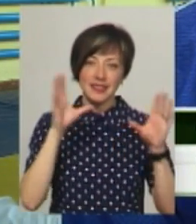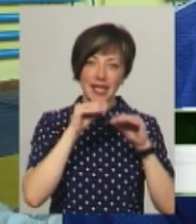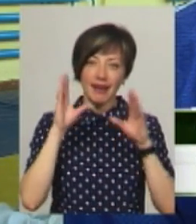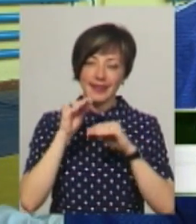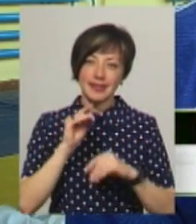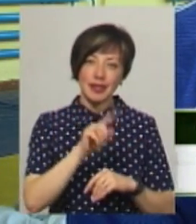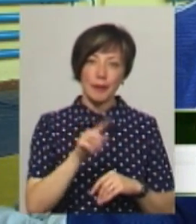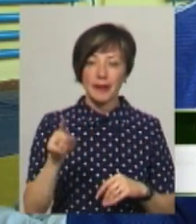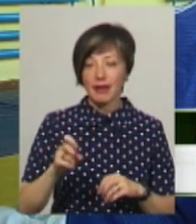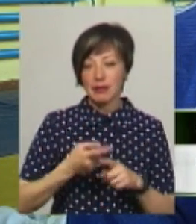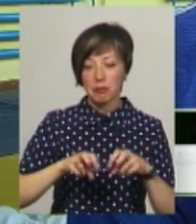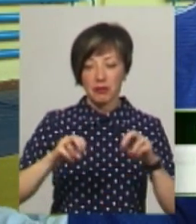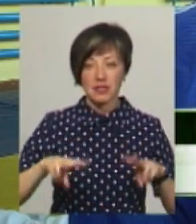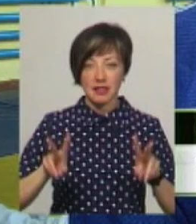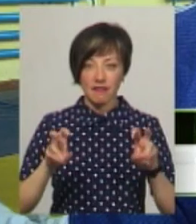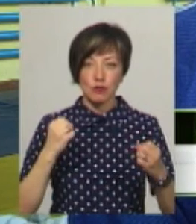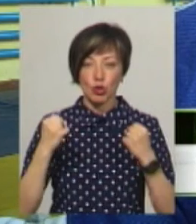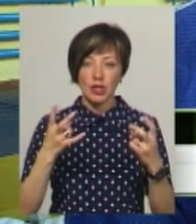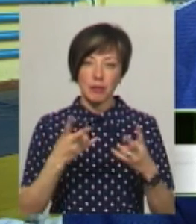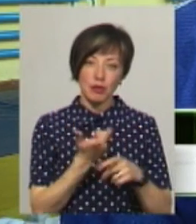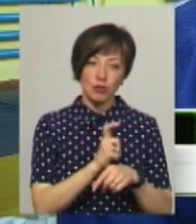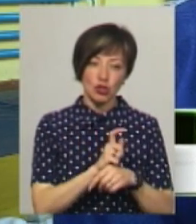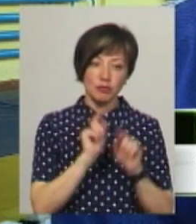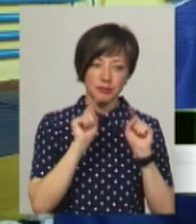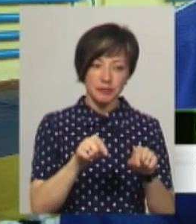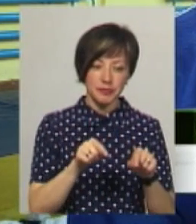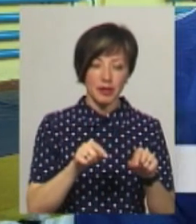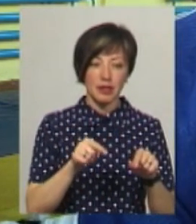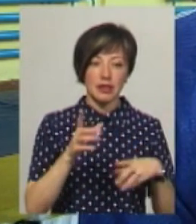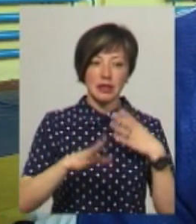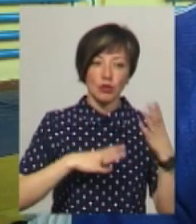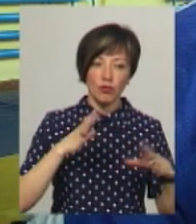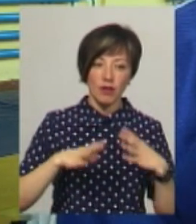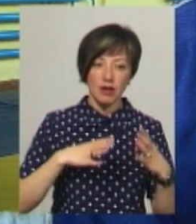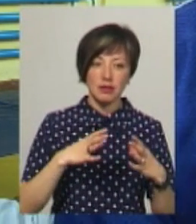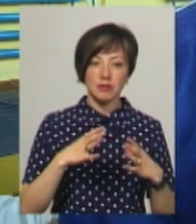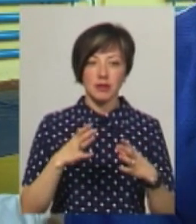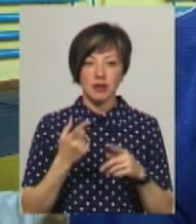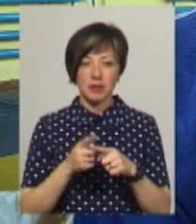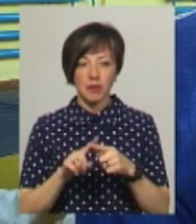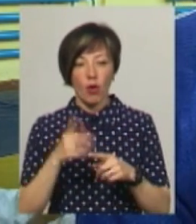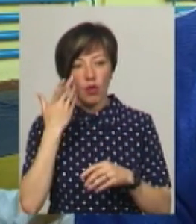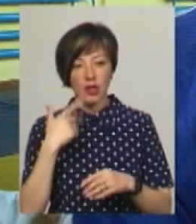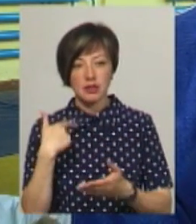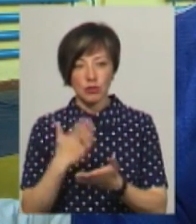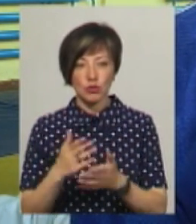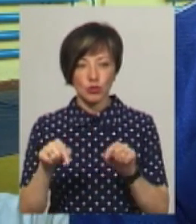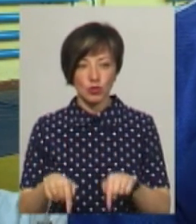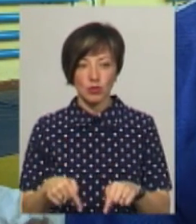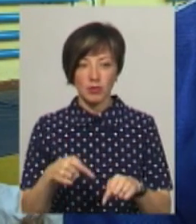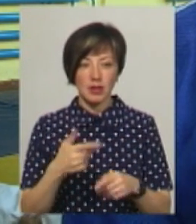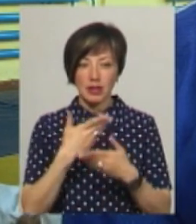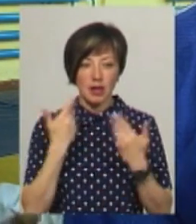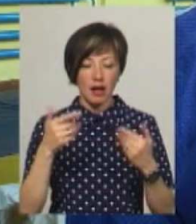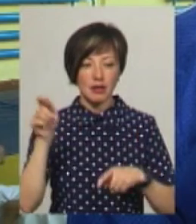але це професійний вид спорту, тому треба десь більше надавати перевагу десь там. От коли я знаходжуся тут, в мене немає